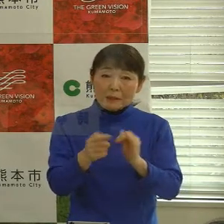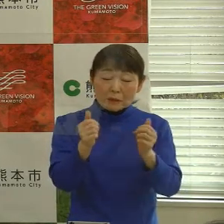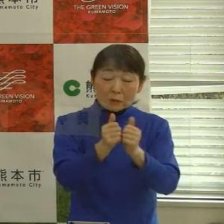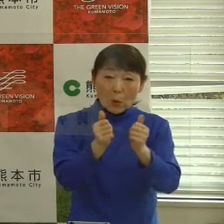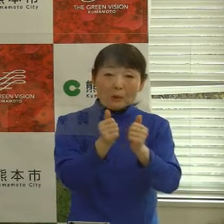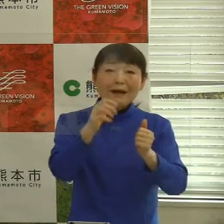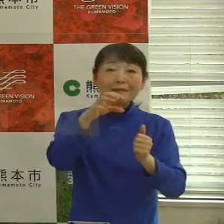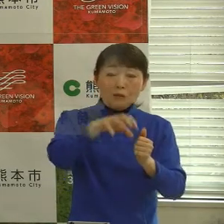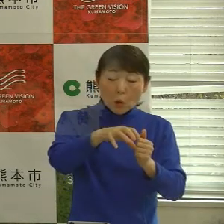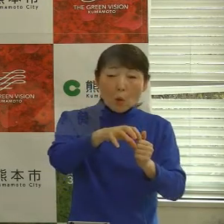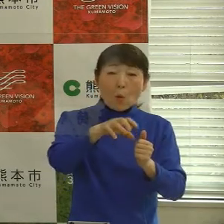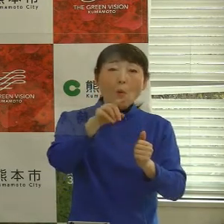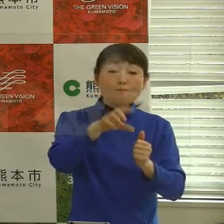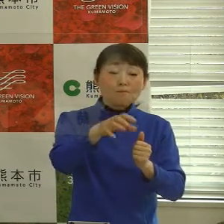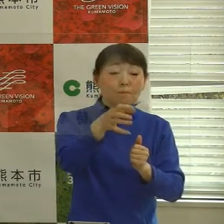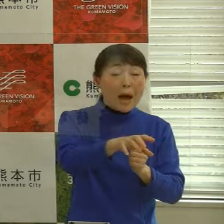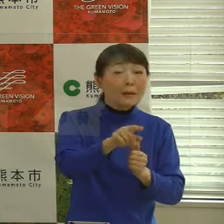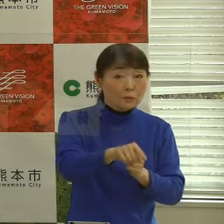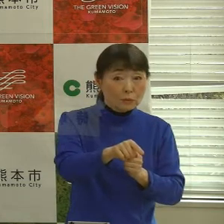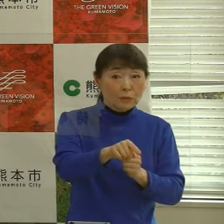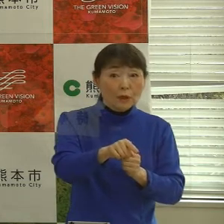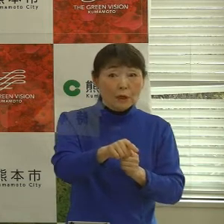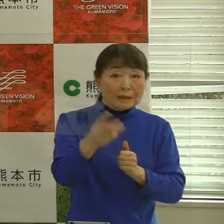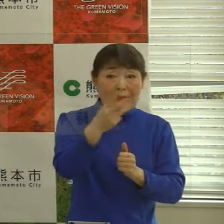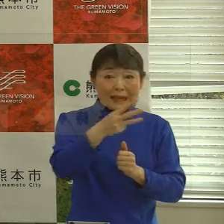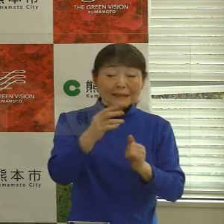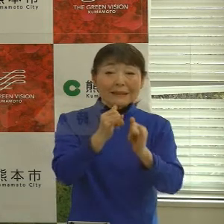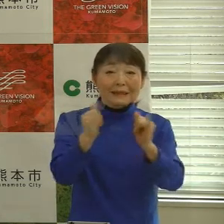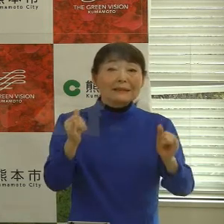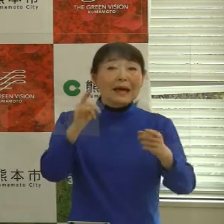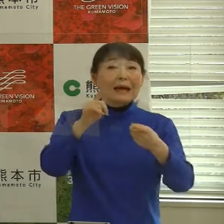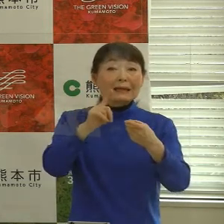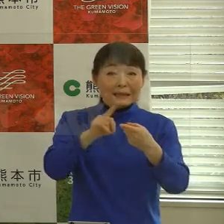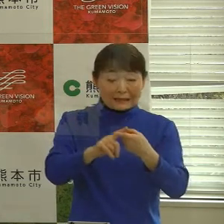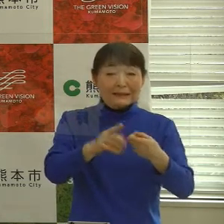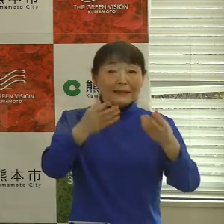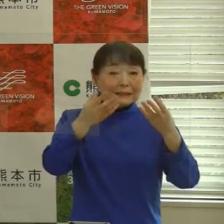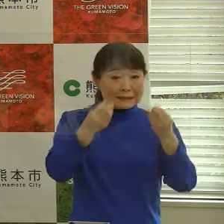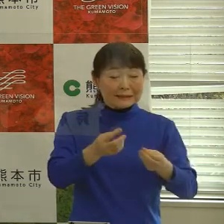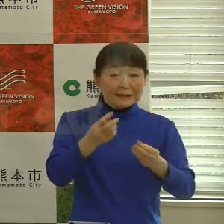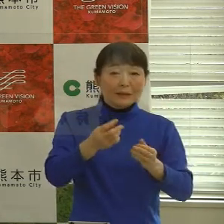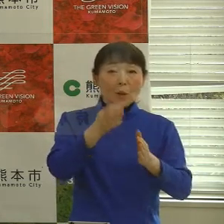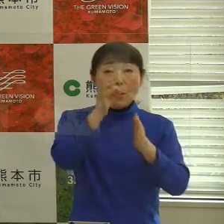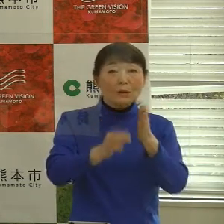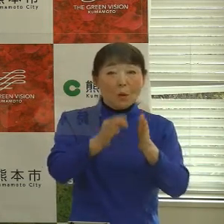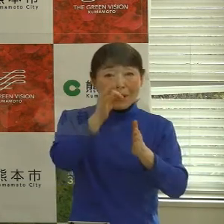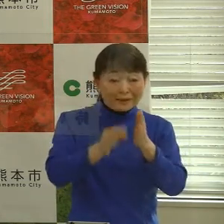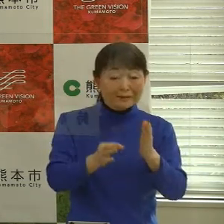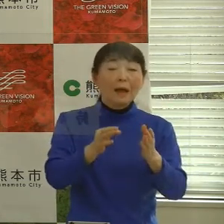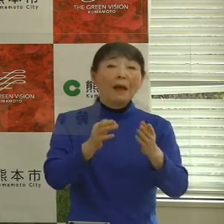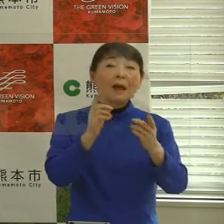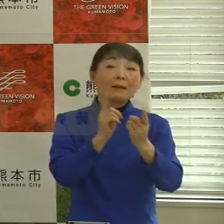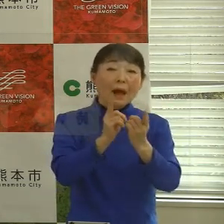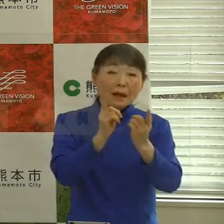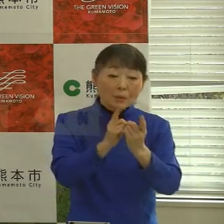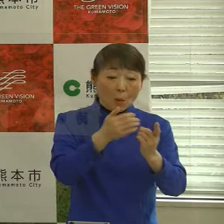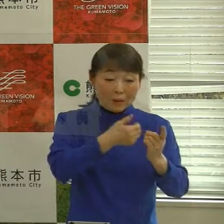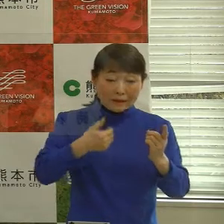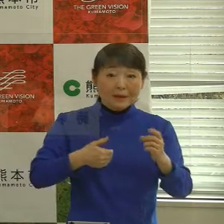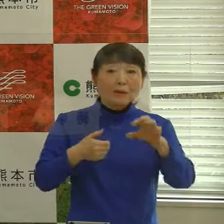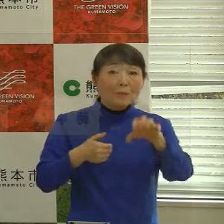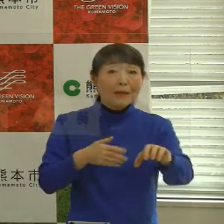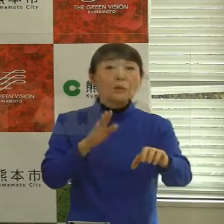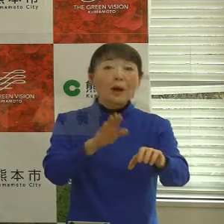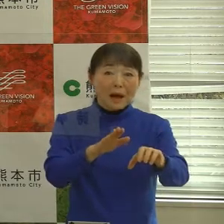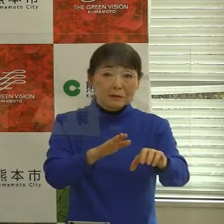きちんとあって、でそこが第三者的にですね、きちんと評価をしながら、対応をしているということで、やっぱりお